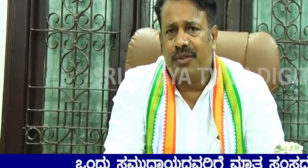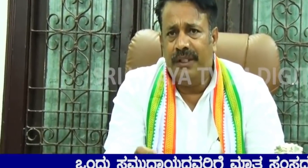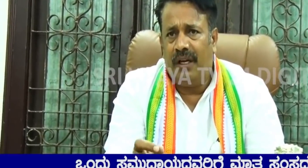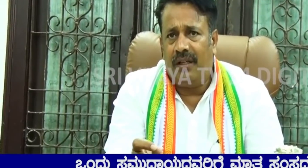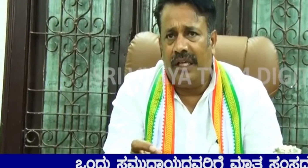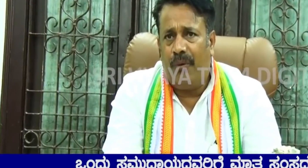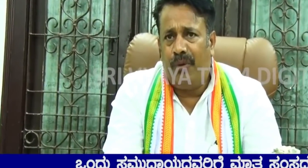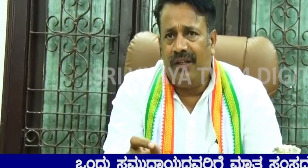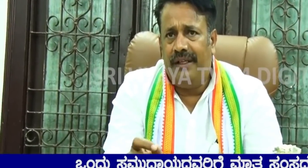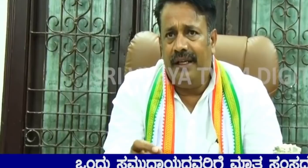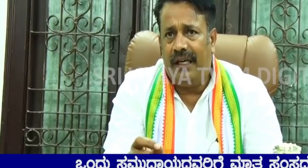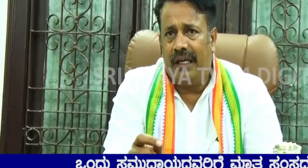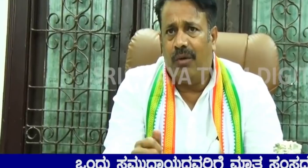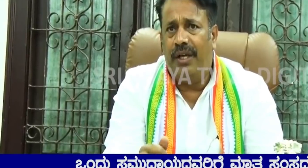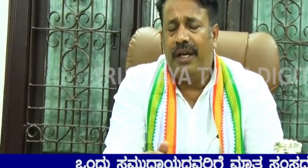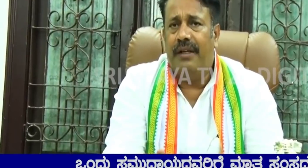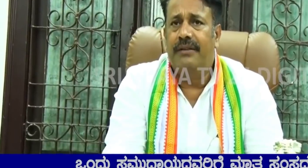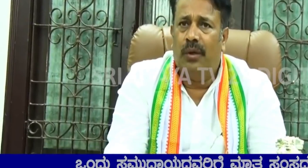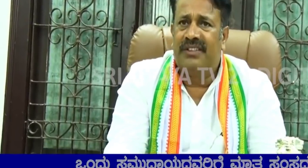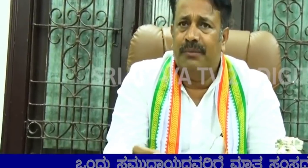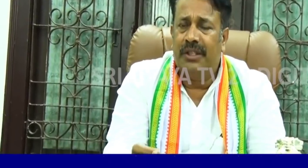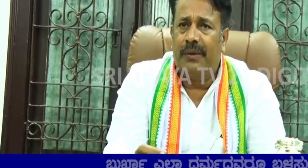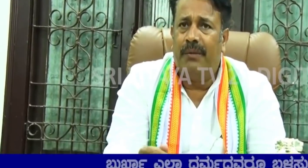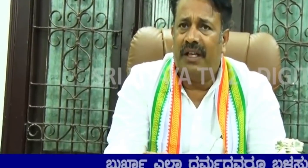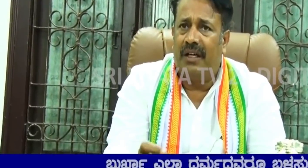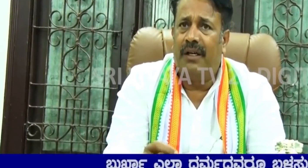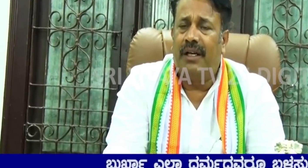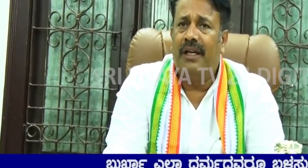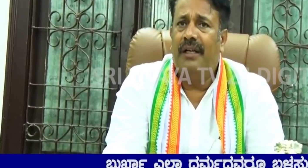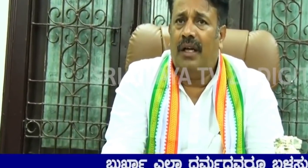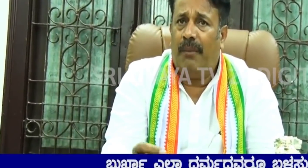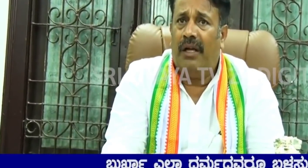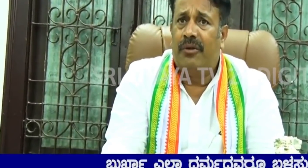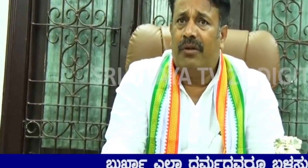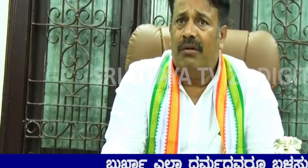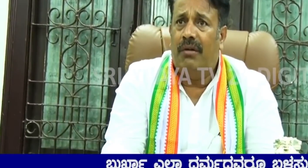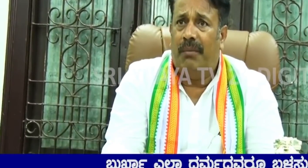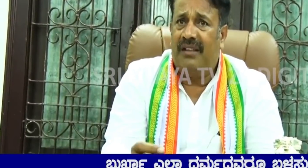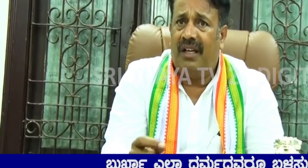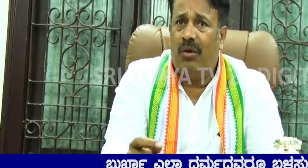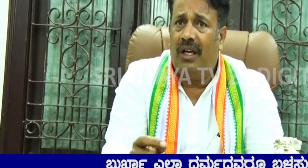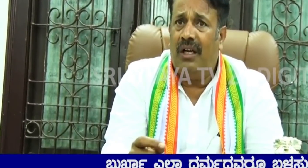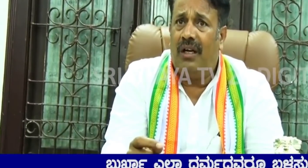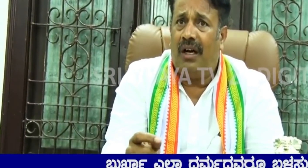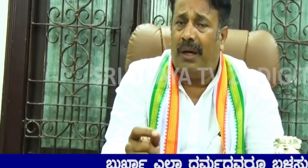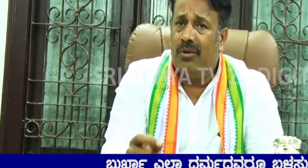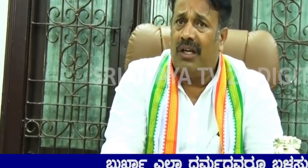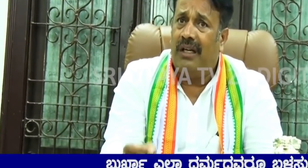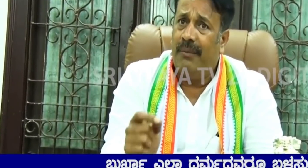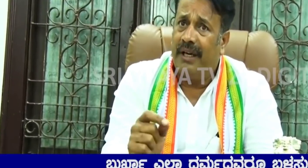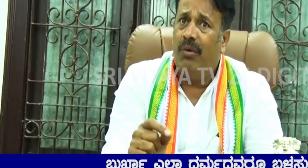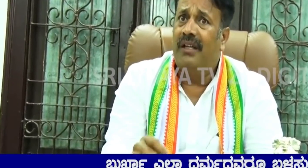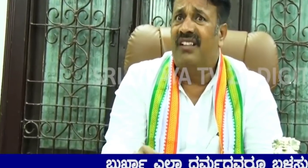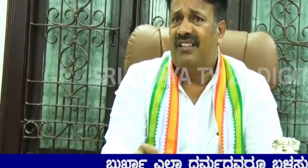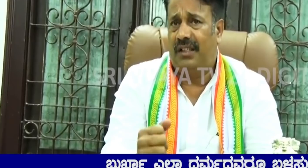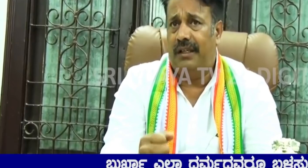ಇದಾರೆ. ಯಾಕ್ರೆ ಈ ತರ ಮಾಡ್ತೀರಾ? ಮಾಡೋ ಕೆಲಸ ಇಲ್ವಾ ನಿಮ್ಗೆ? ಡಿ ಕೆ ಶಿವಕುಮಾರ್ ಸಾಹೇಬ್ರಿಗೂ ಮಾತಾಡಿದೀನಿ, ನಾನೀಗ ಸಿದ್ದರಾಮಯ್ಯವ್ರಿಗೂ ಮಾತಾಡಿದೀನಿ. ನೀವು